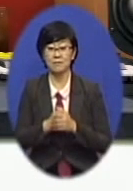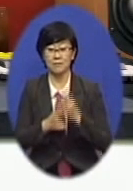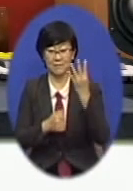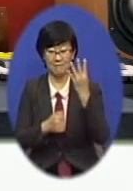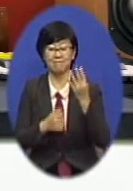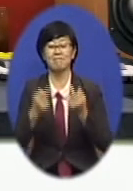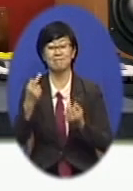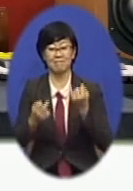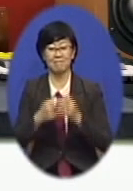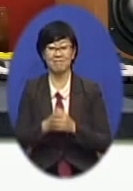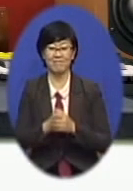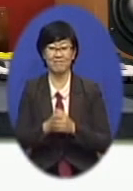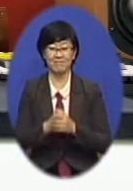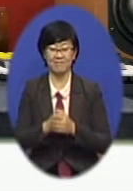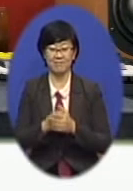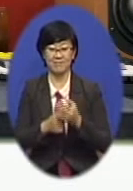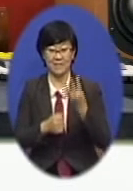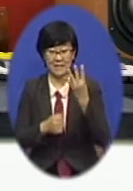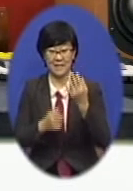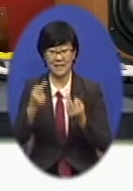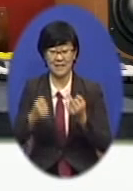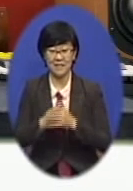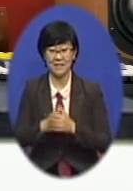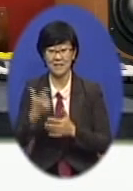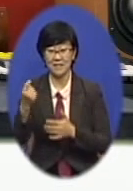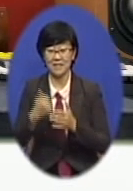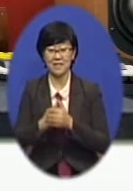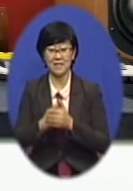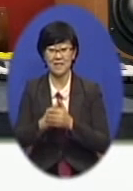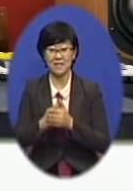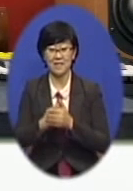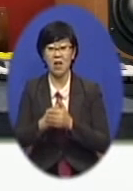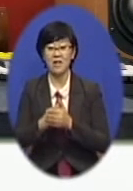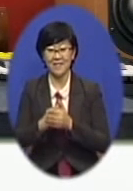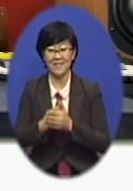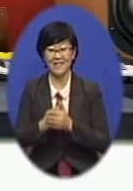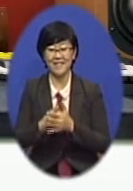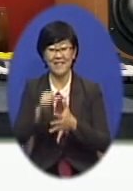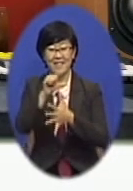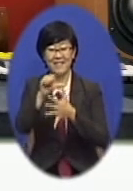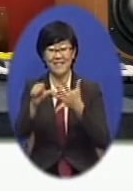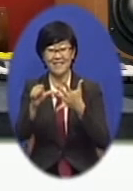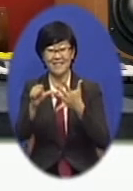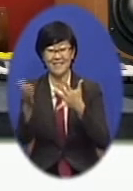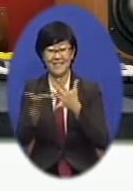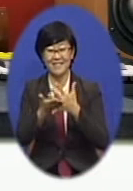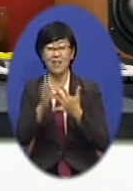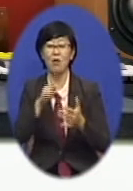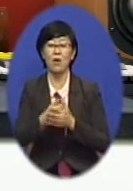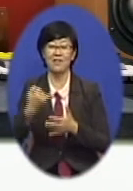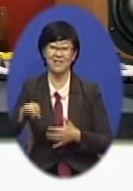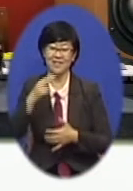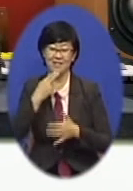사형제. 사형. 아, 사형제. 예. 딸들 하나 딸들 하나도 없고. 예,